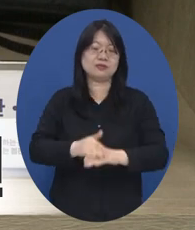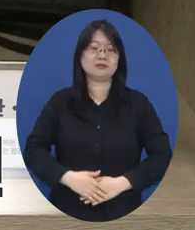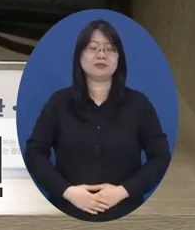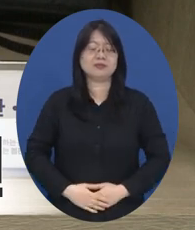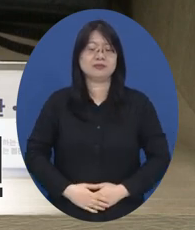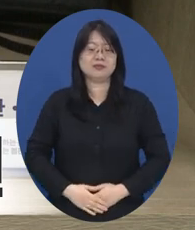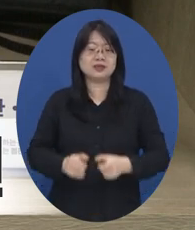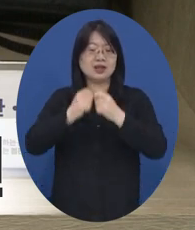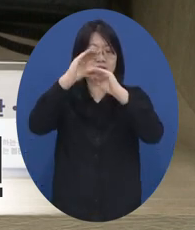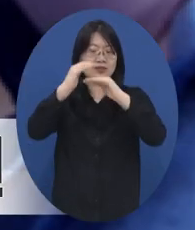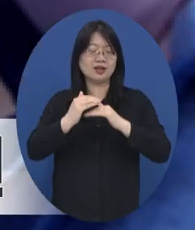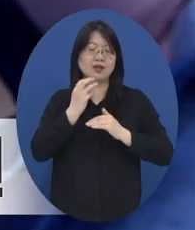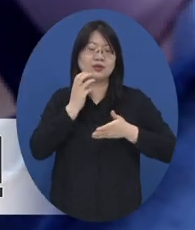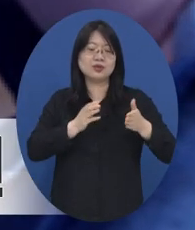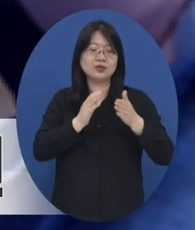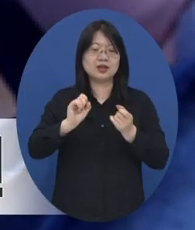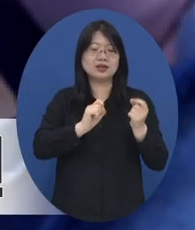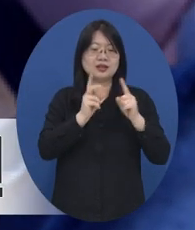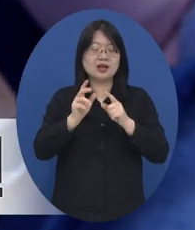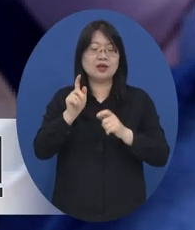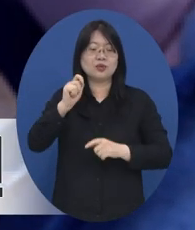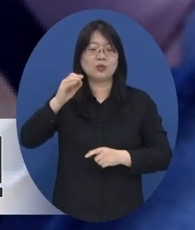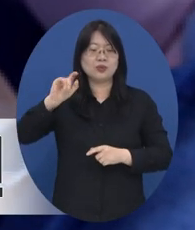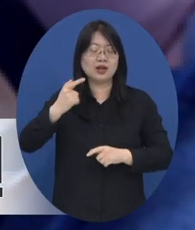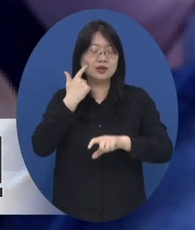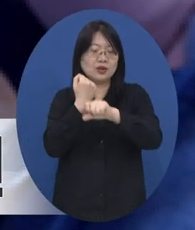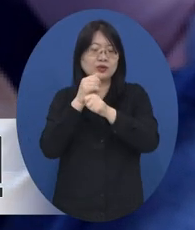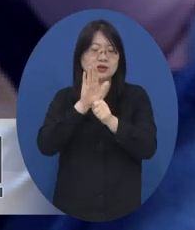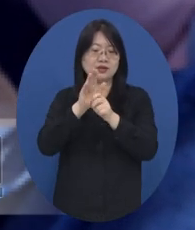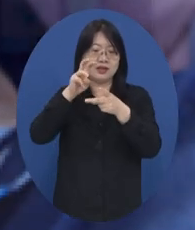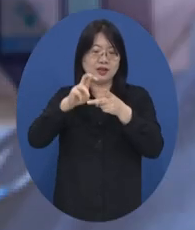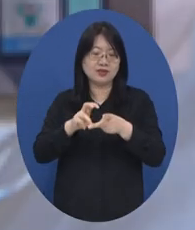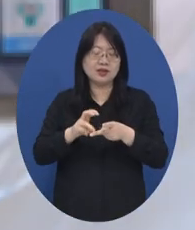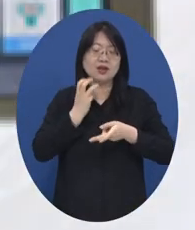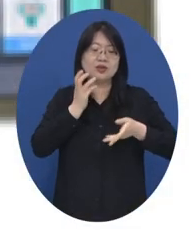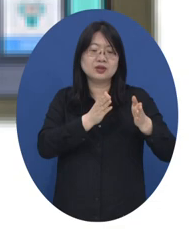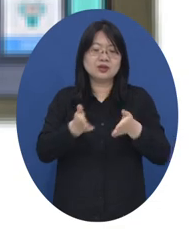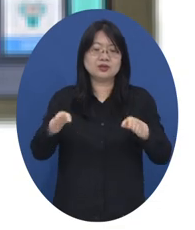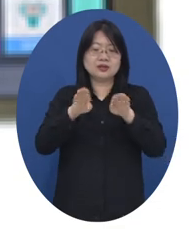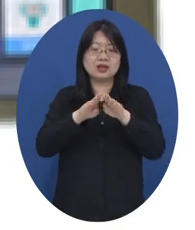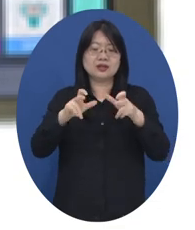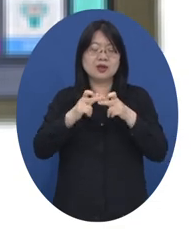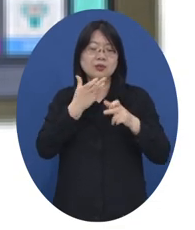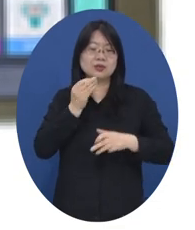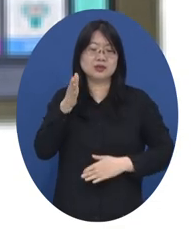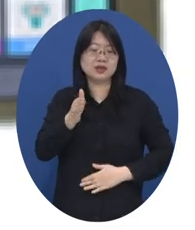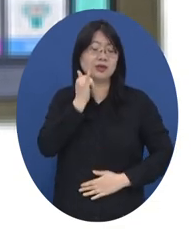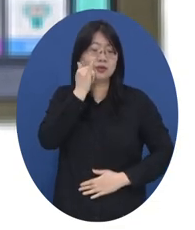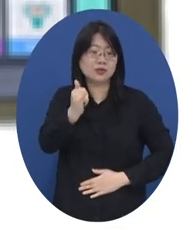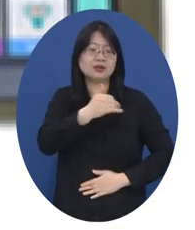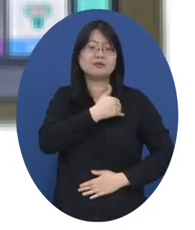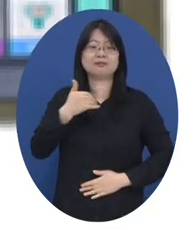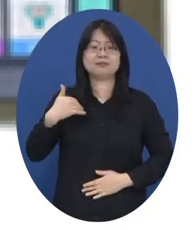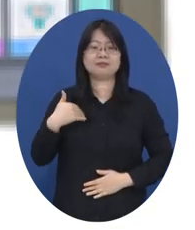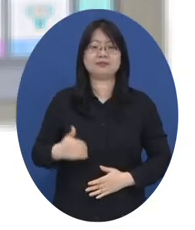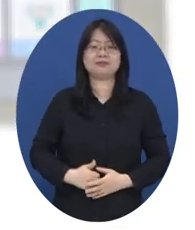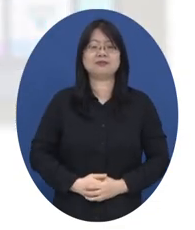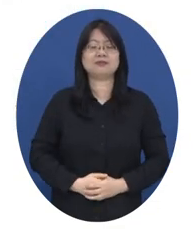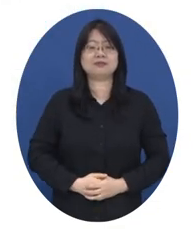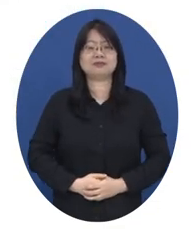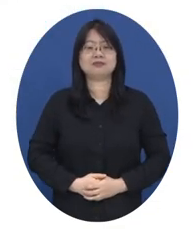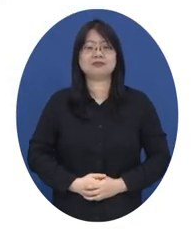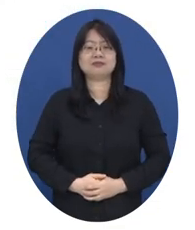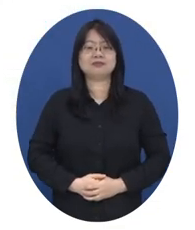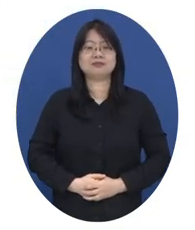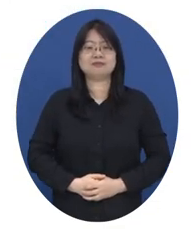중점 사업을 시행할 예정입니다 자세한 사항은 경기도 재활 공학 서비스 연구 지원 센터 나 경기도청 장애인복지 과 로